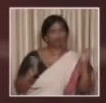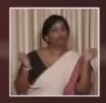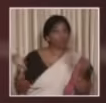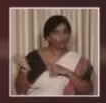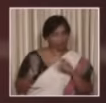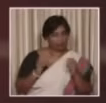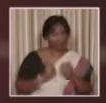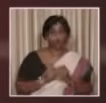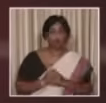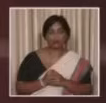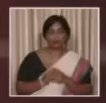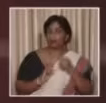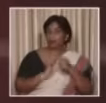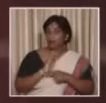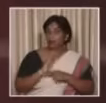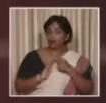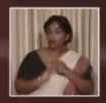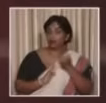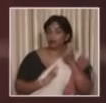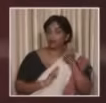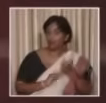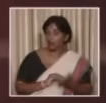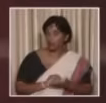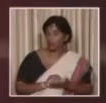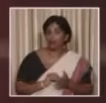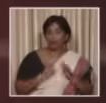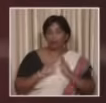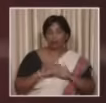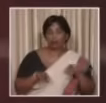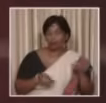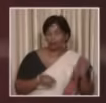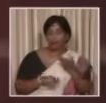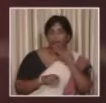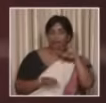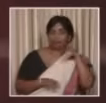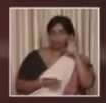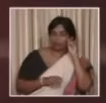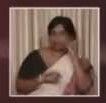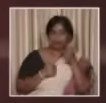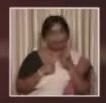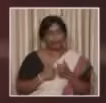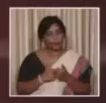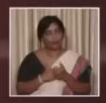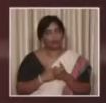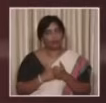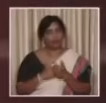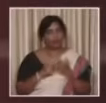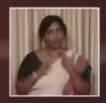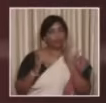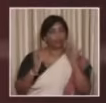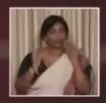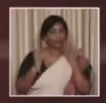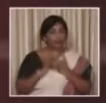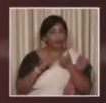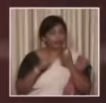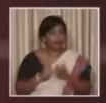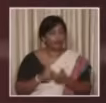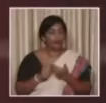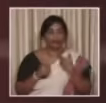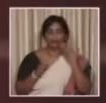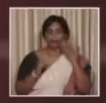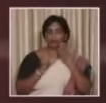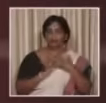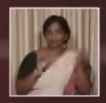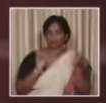කරන්නේ රටට වැදගත් දරුවන්ට ඉගෙන ගන්න හැකි අන්තර්ගතයක් ඇති හරයාත්මක දේවල්